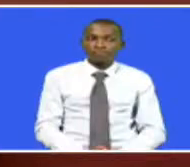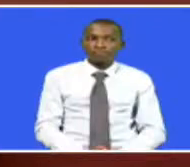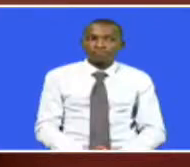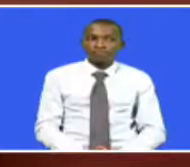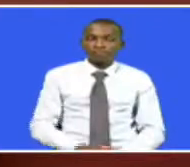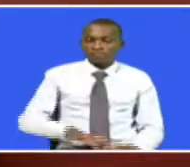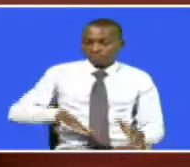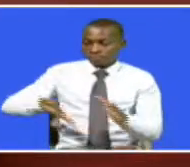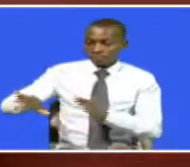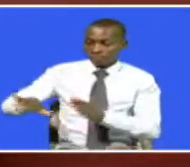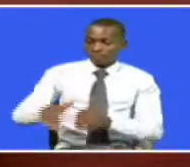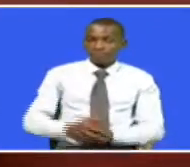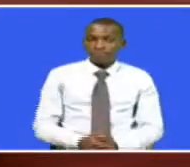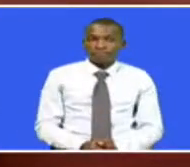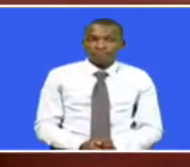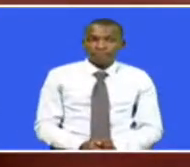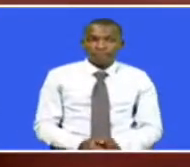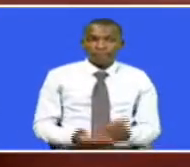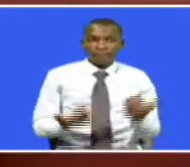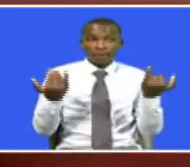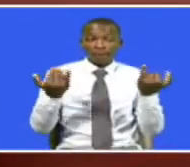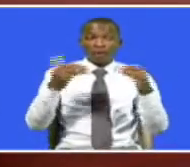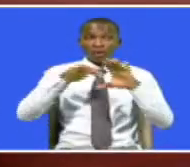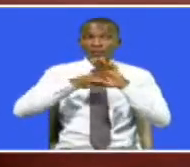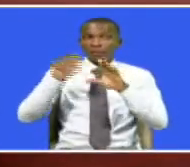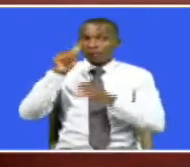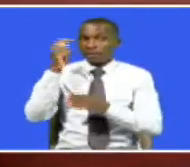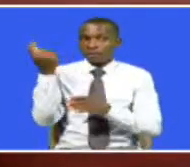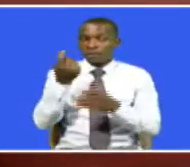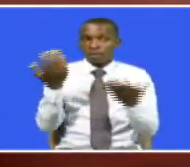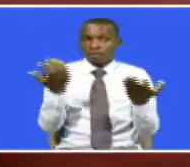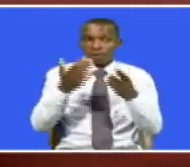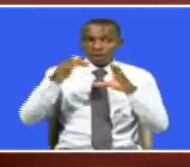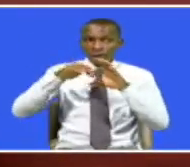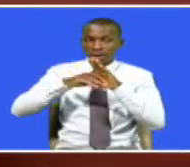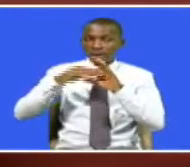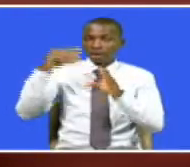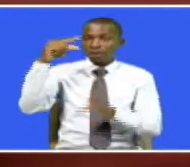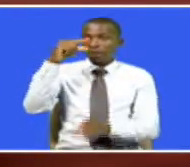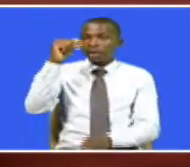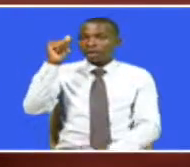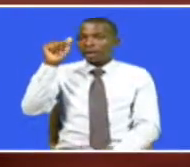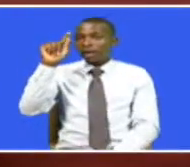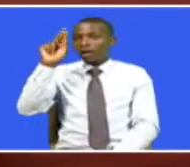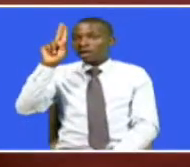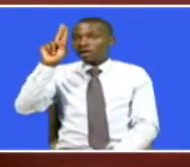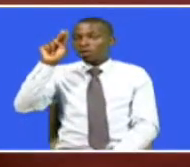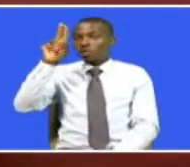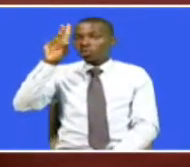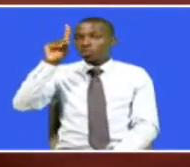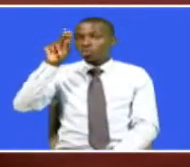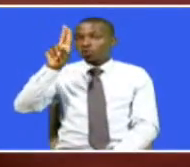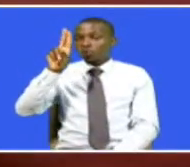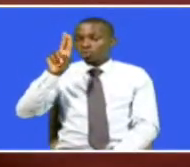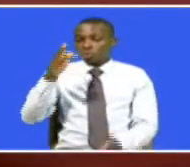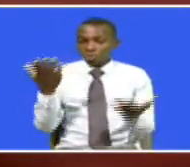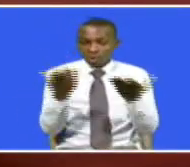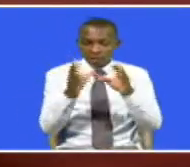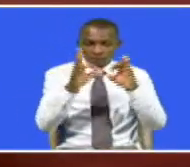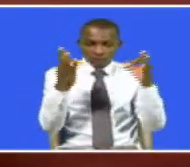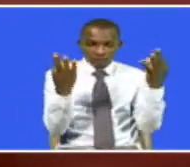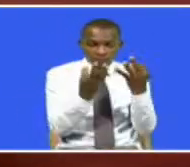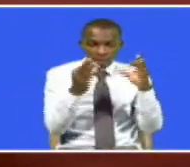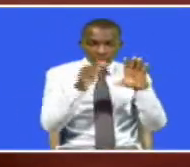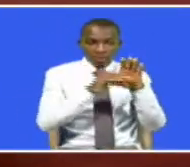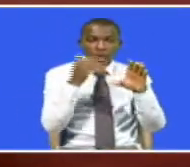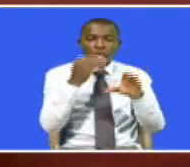Chini ambapo hali ya simanzi ilitanda katika kijiji kimoja kule Gatundu Kusini kwa katika mazishi ya wanafamilia watatu waliofariki